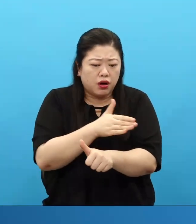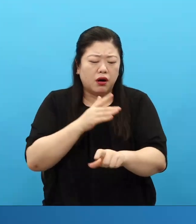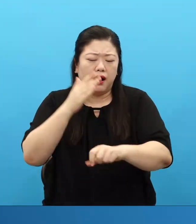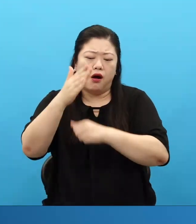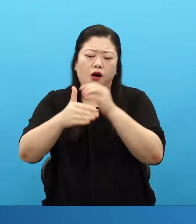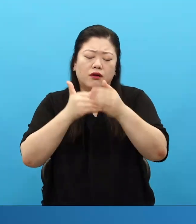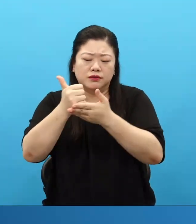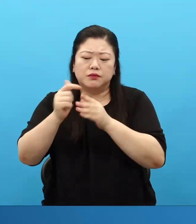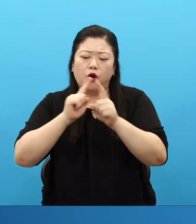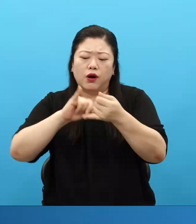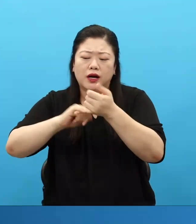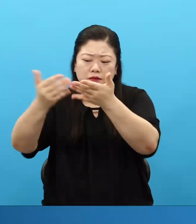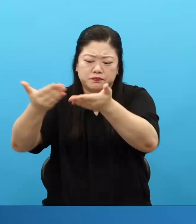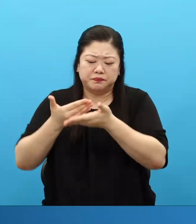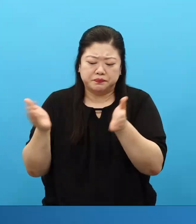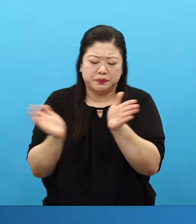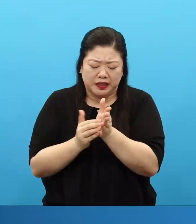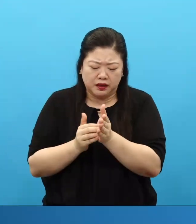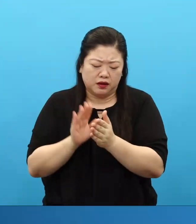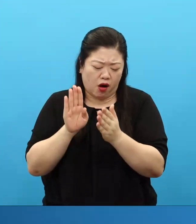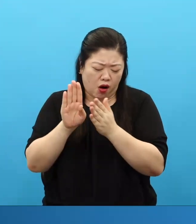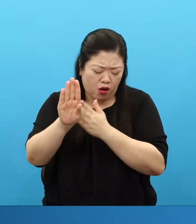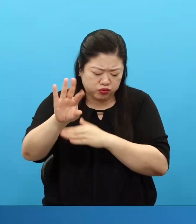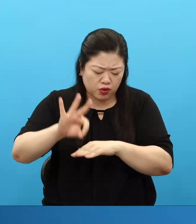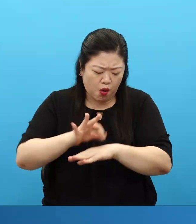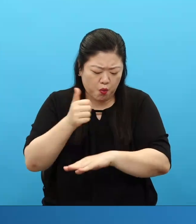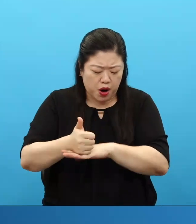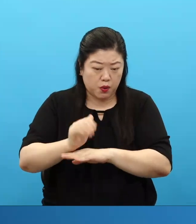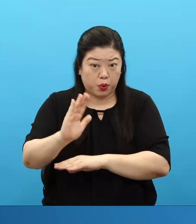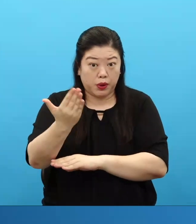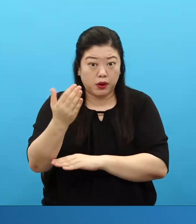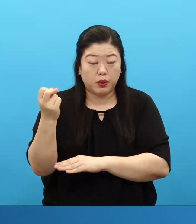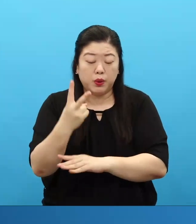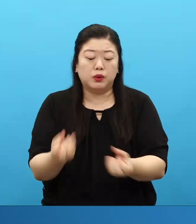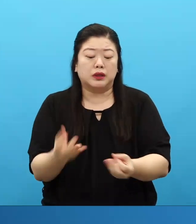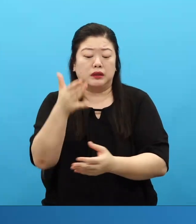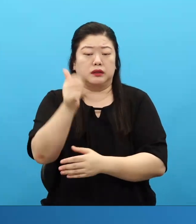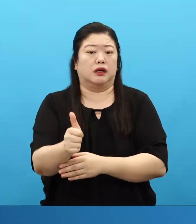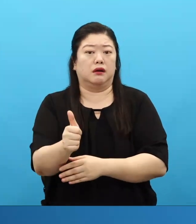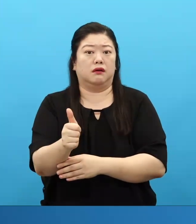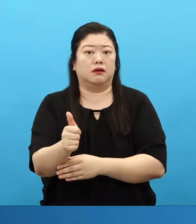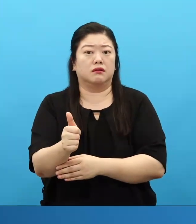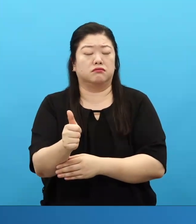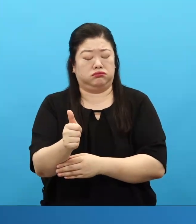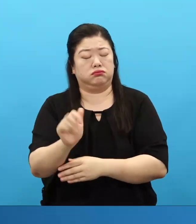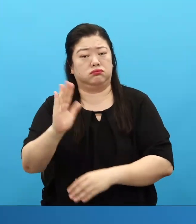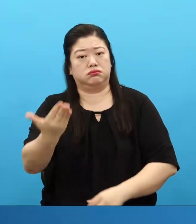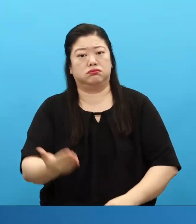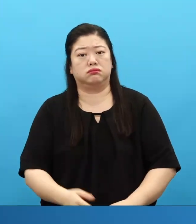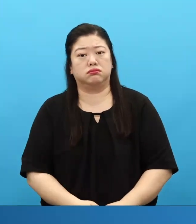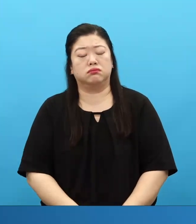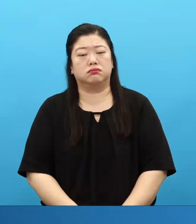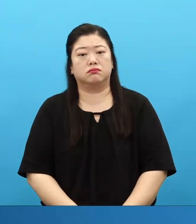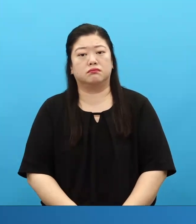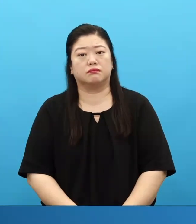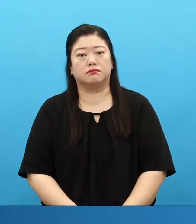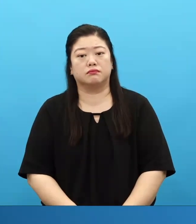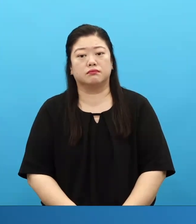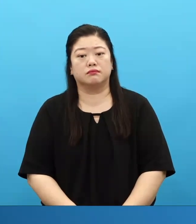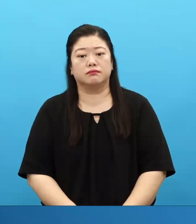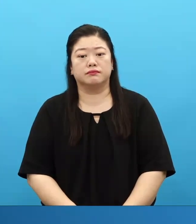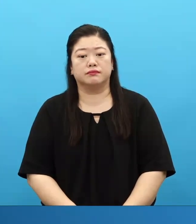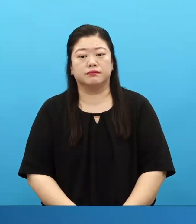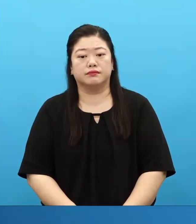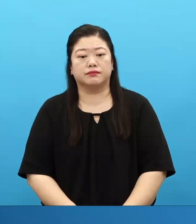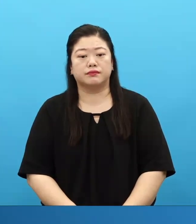met the high priest was the temple as well as and 1,000 partisans. 이리로부터 시작해서 Beginning here, 딱 이까지 we